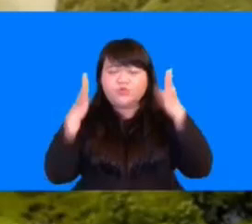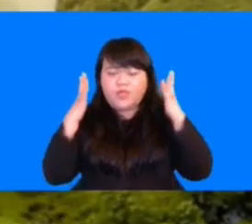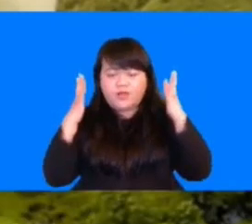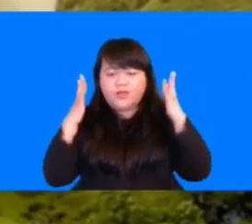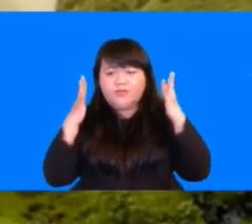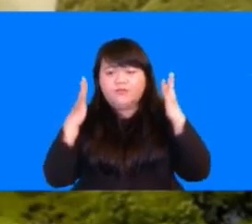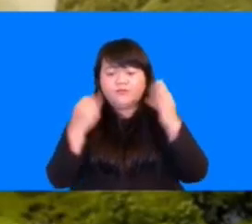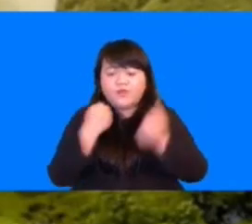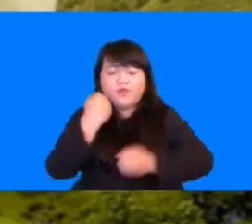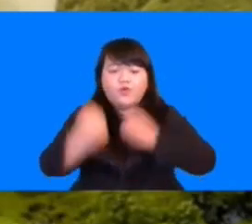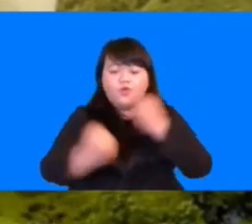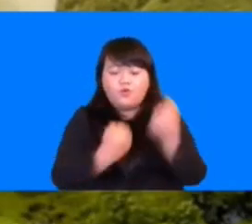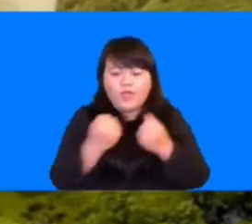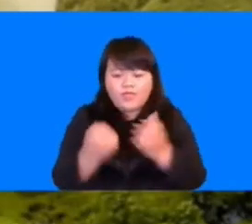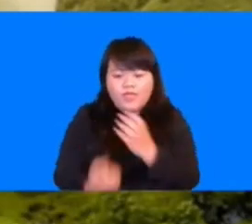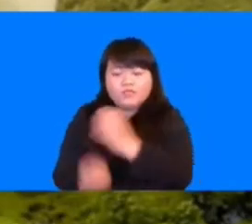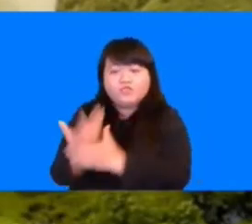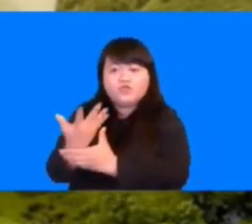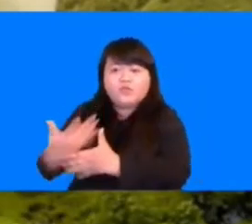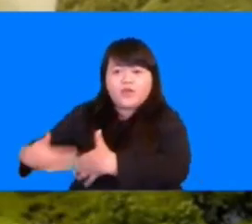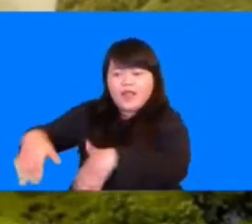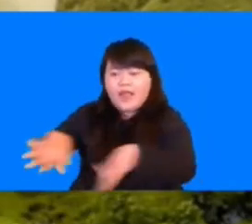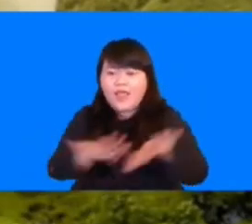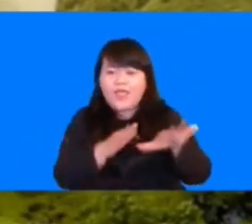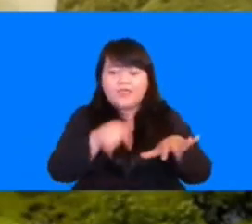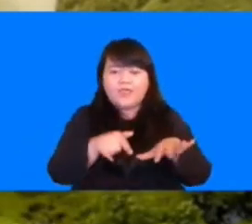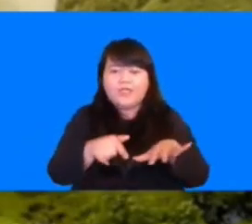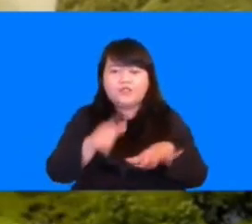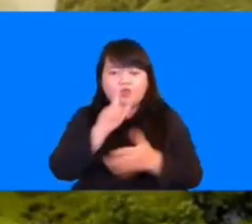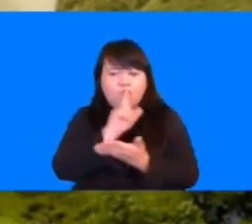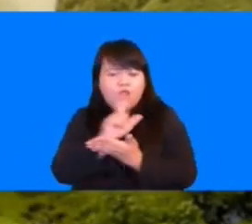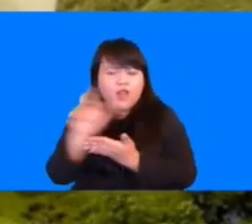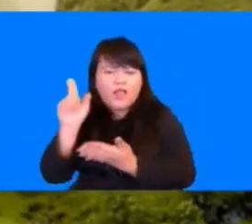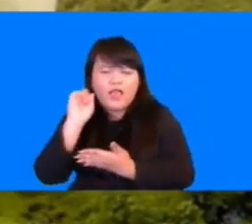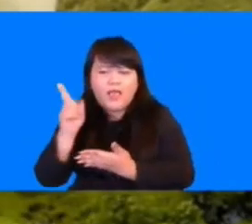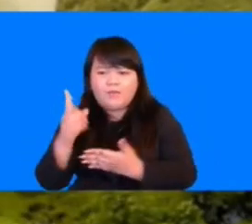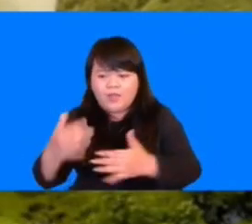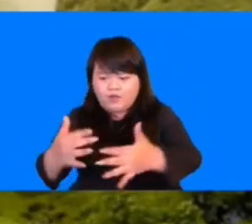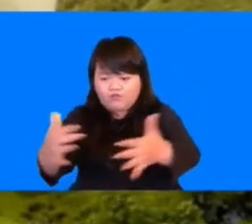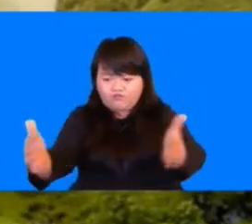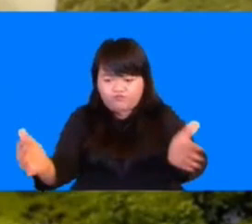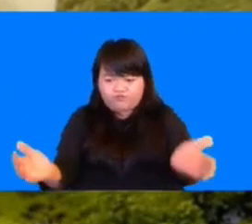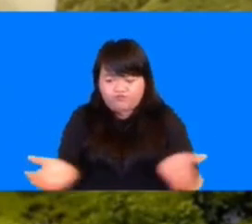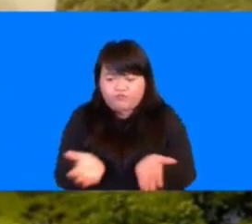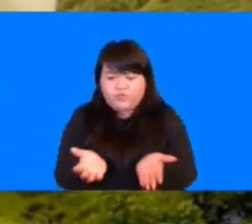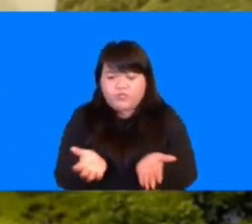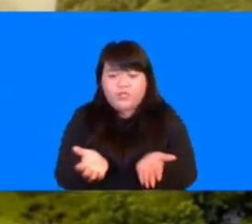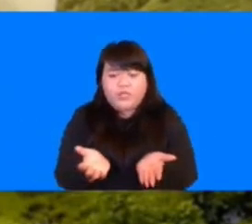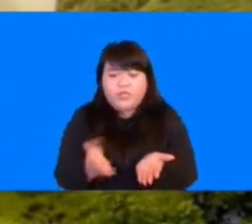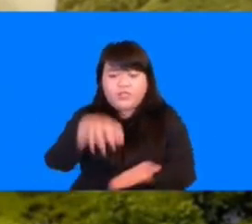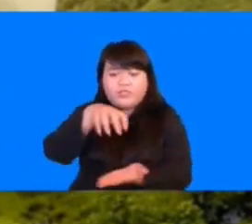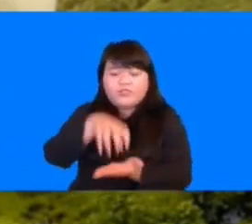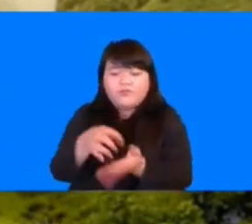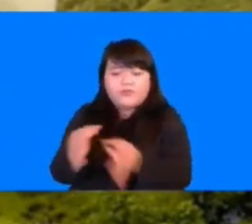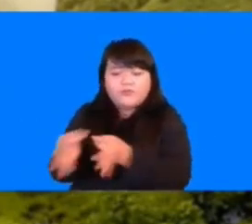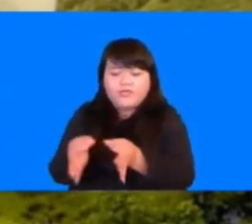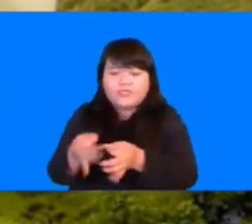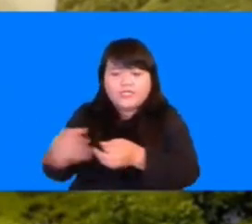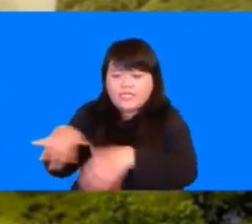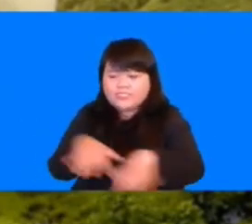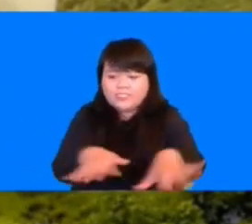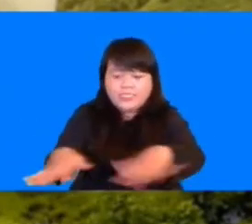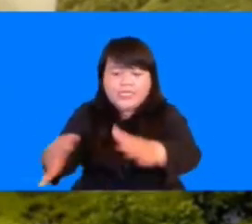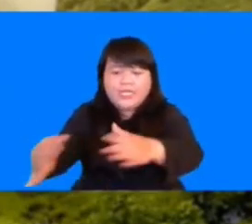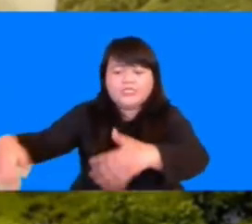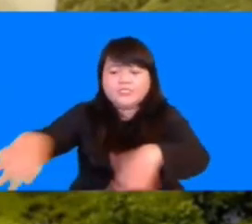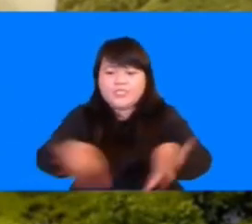Upaya konservasi sumber daya air melalui tutupan hutan ini dilengkapi dengan pembangunan waduk dan jaringan irigasi yang hingga tahun